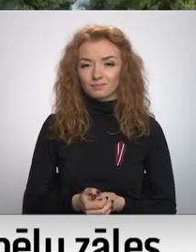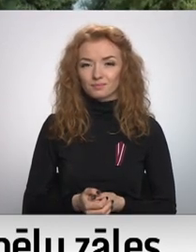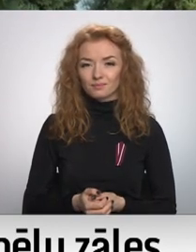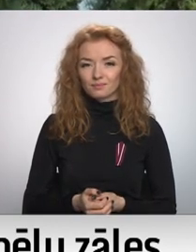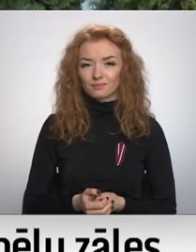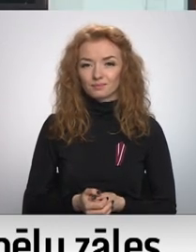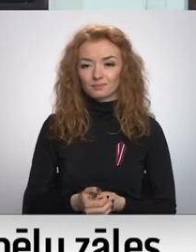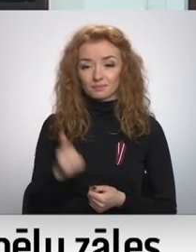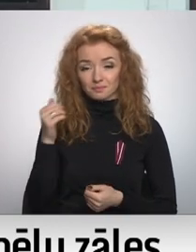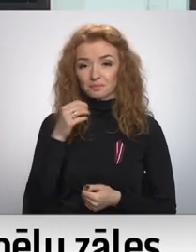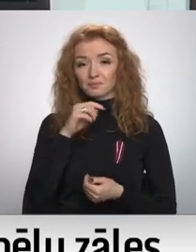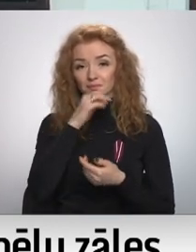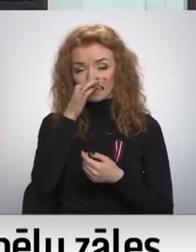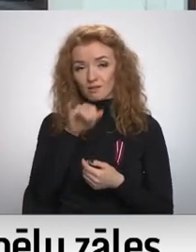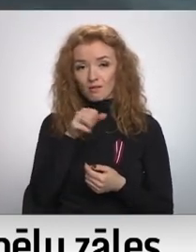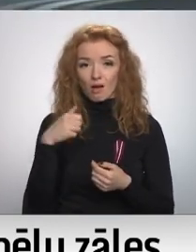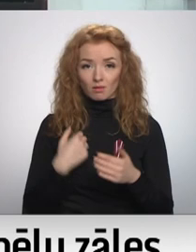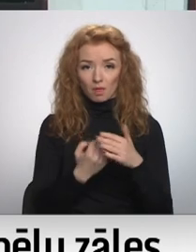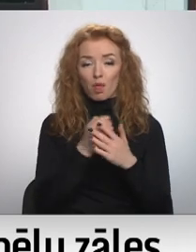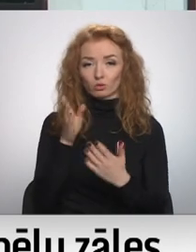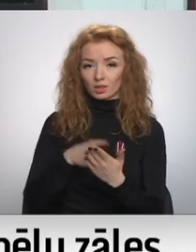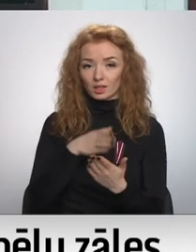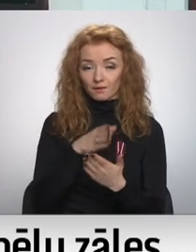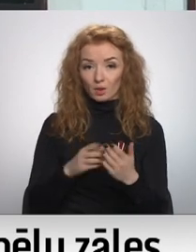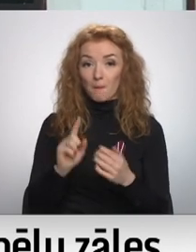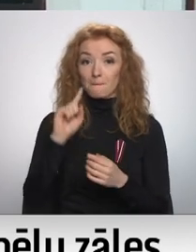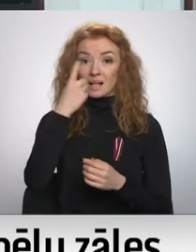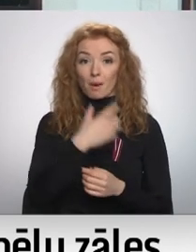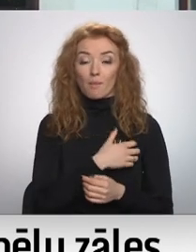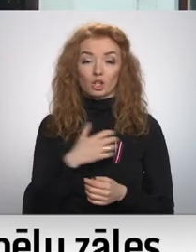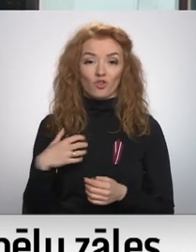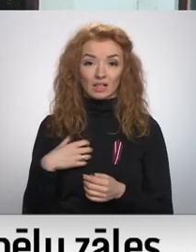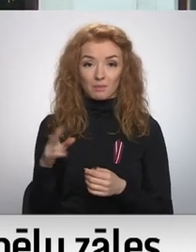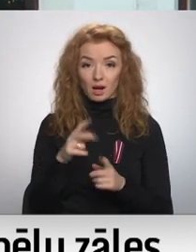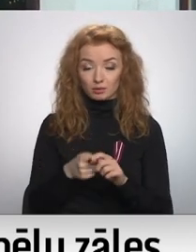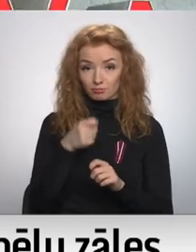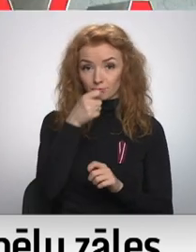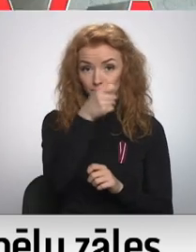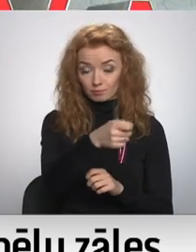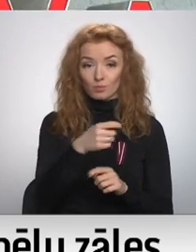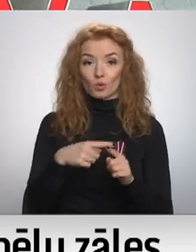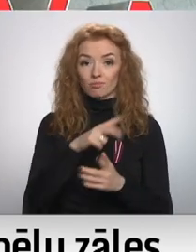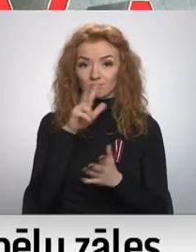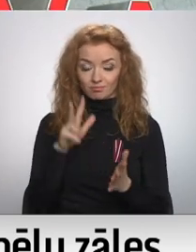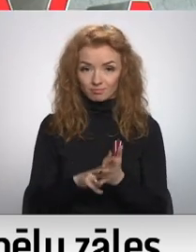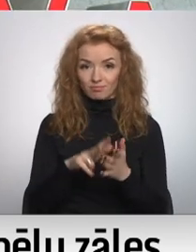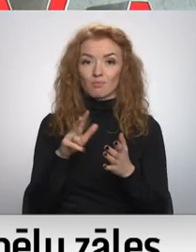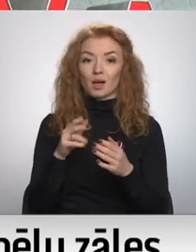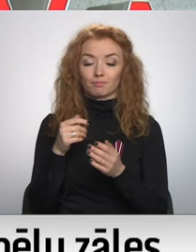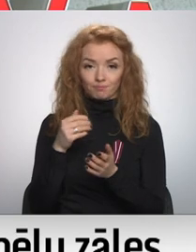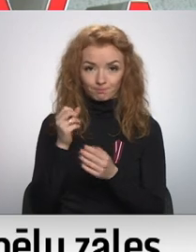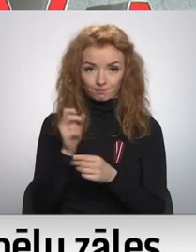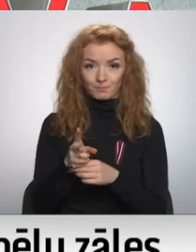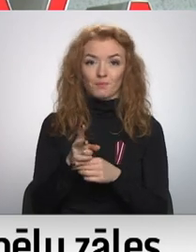Jā. Pirmā pašvaldība, kas pamatojoties uz grozījumiem azartspēļu un izlaužu likumā, kas stājās spēkā šā gada pavasarī, nolēma